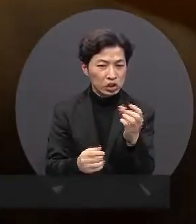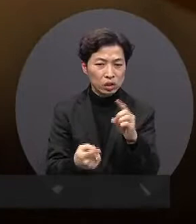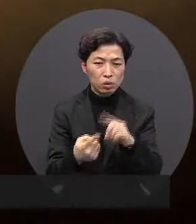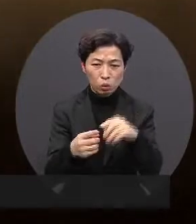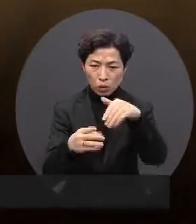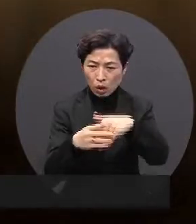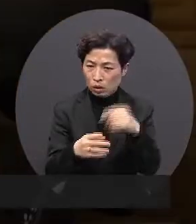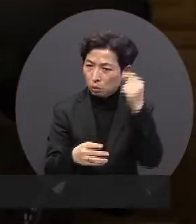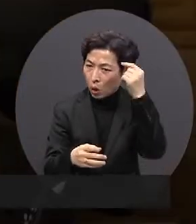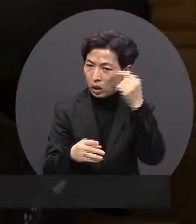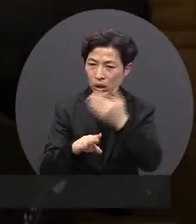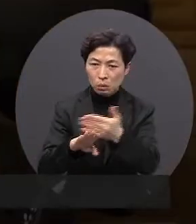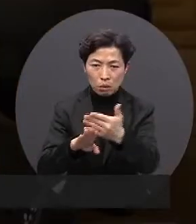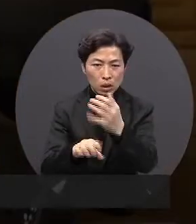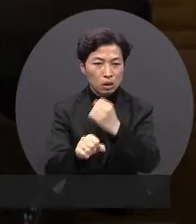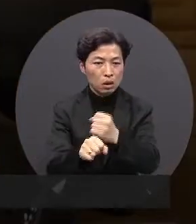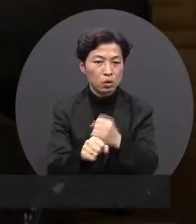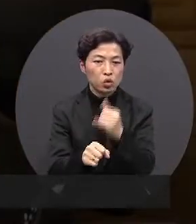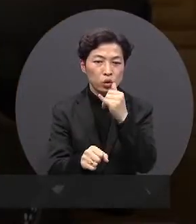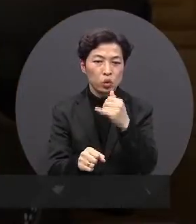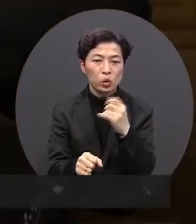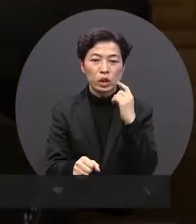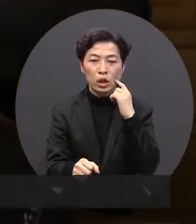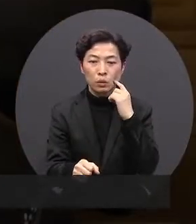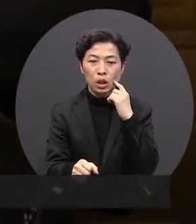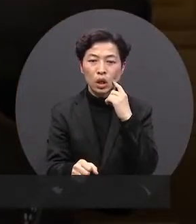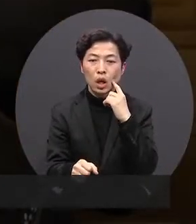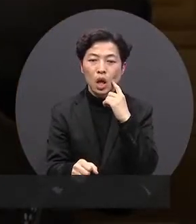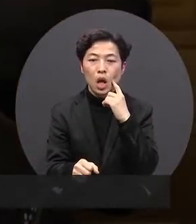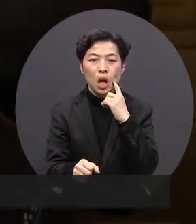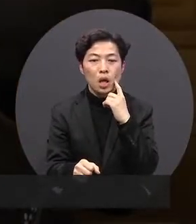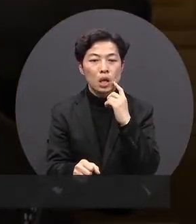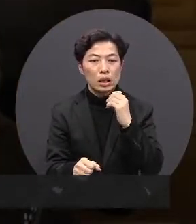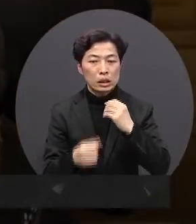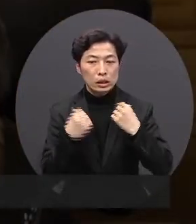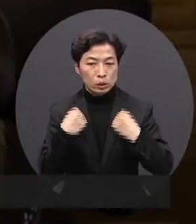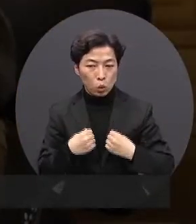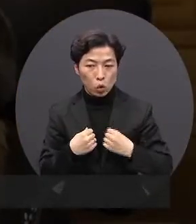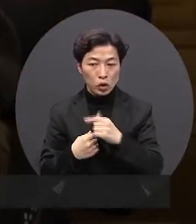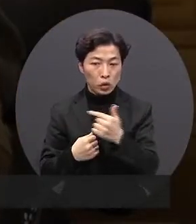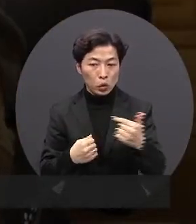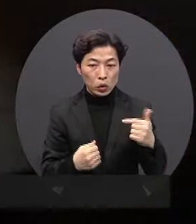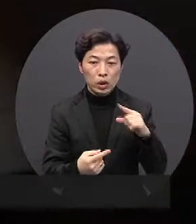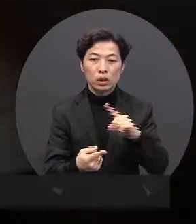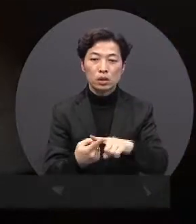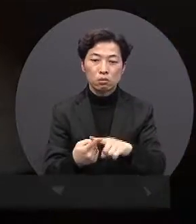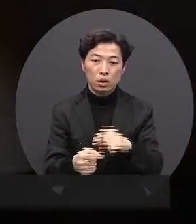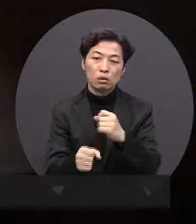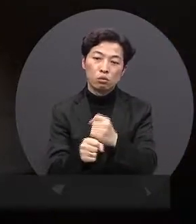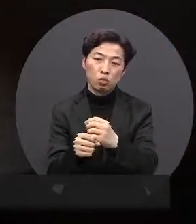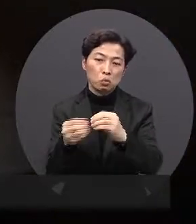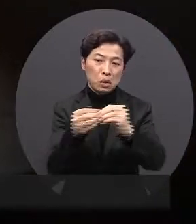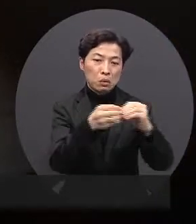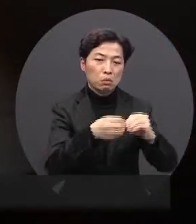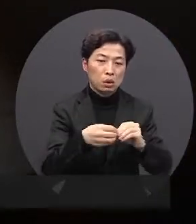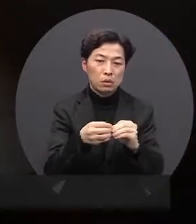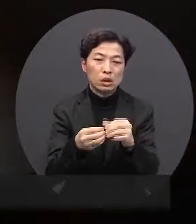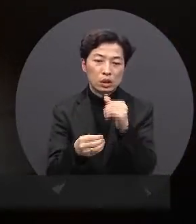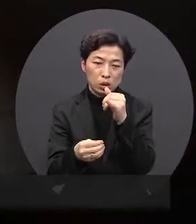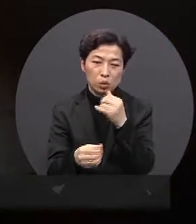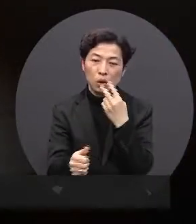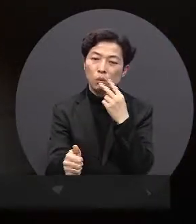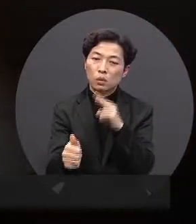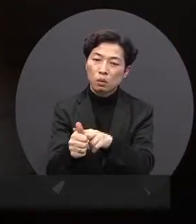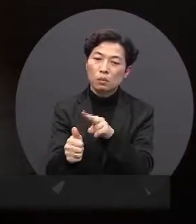사람의 머리카락을 하면서 아주 점점점 예쁜 말 그대로 장신구여서 데코레이션을 두기 위해서 그런 것들도 여러